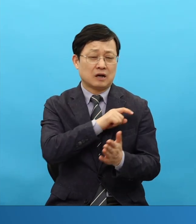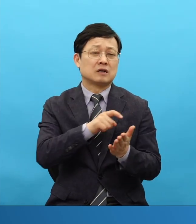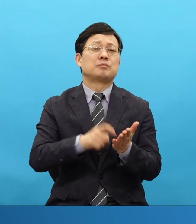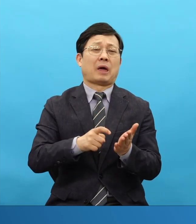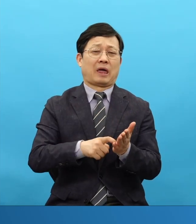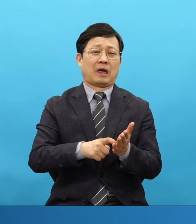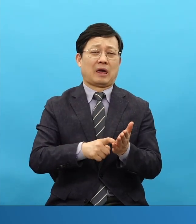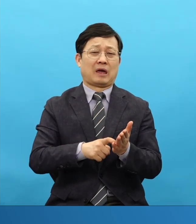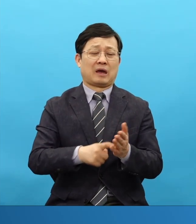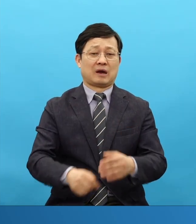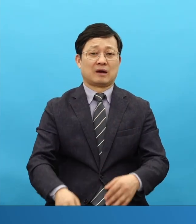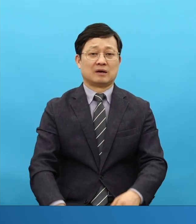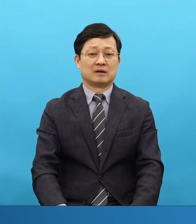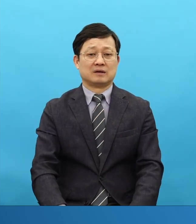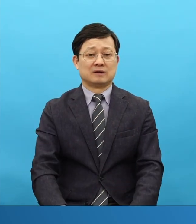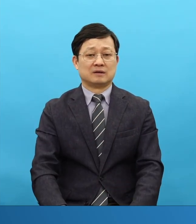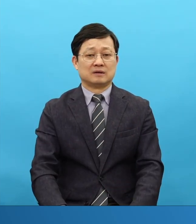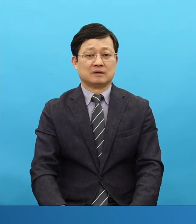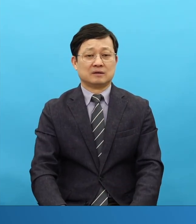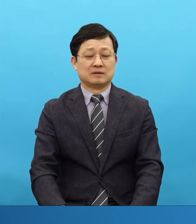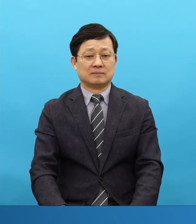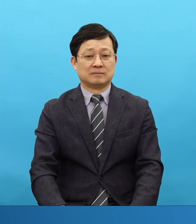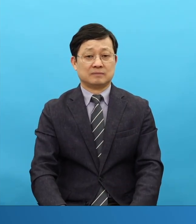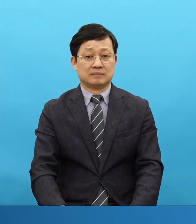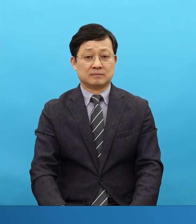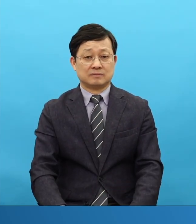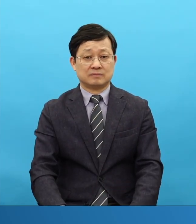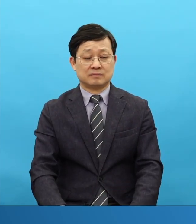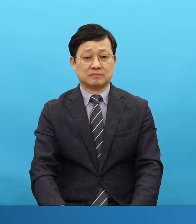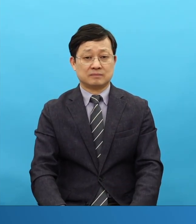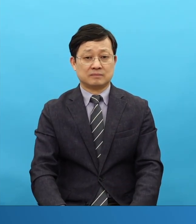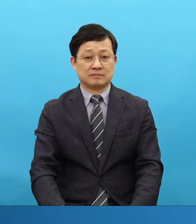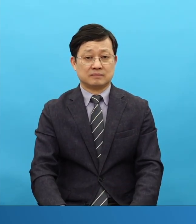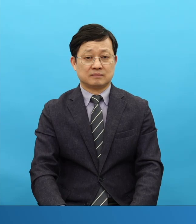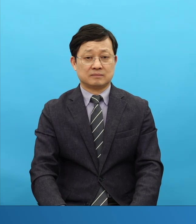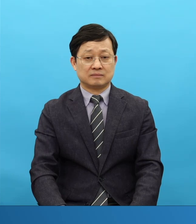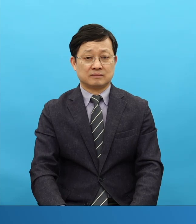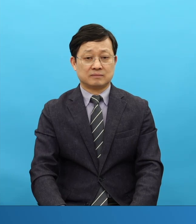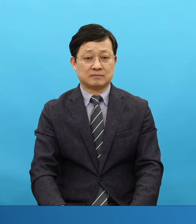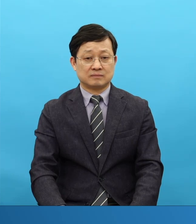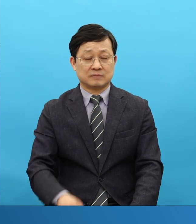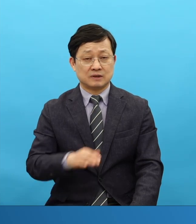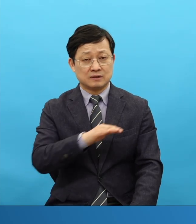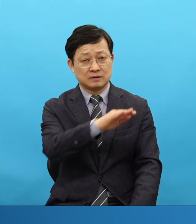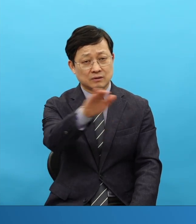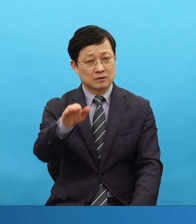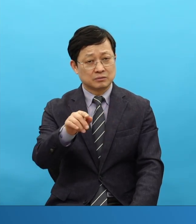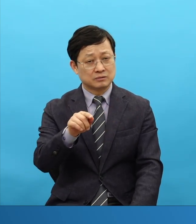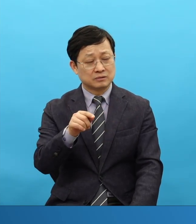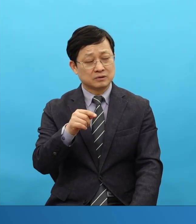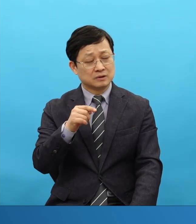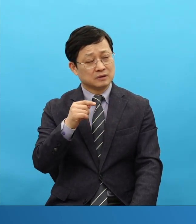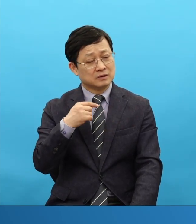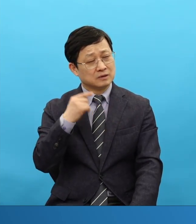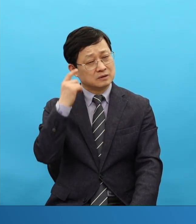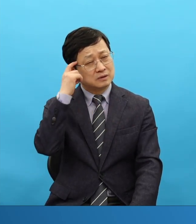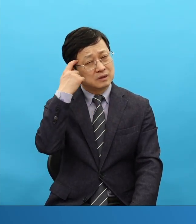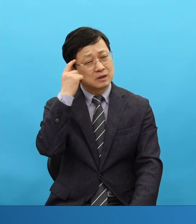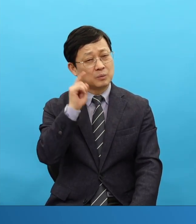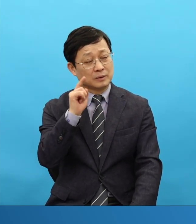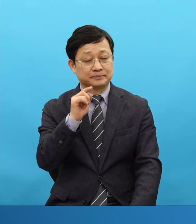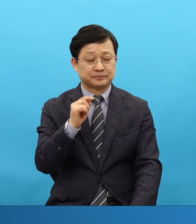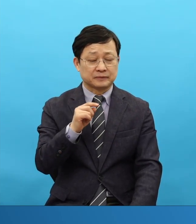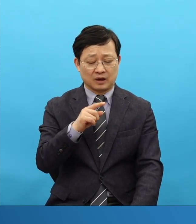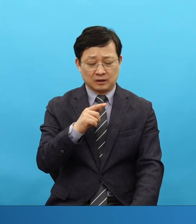no more urgent place than our country today. 여러분 이런 생각 한 번도 해본 적이 없습니까? Have you ever thought of this before?